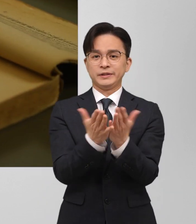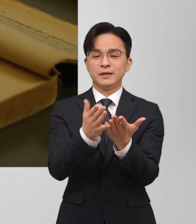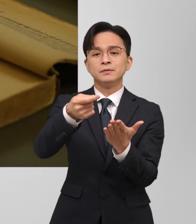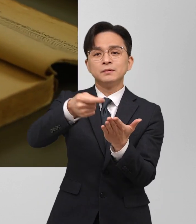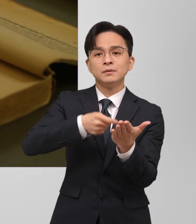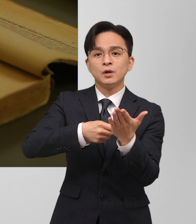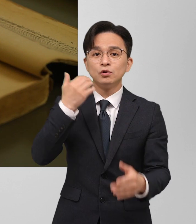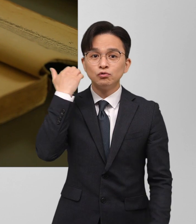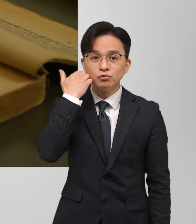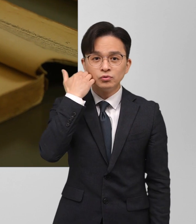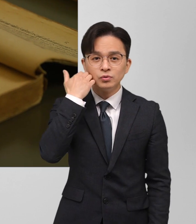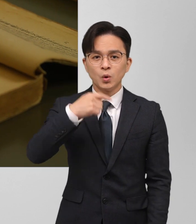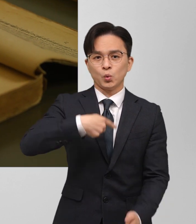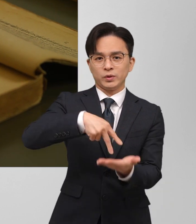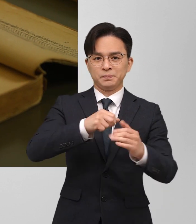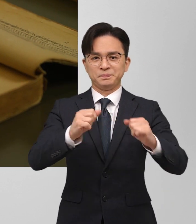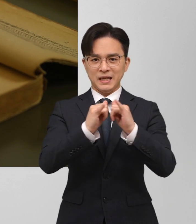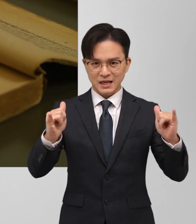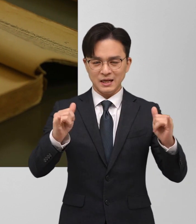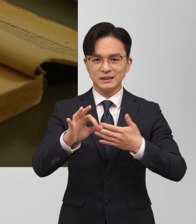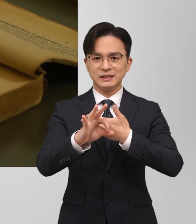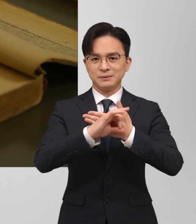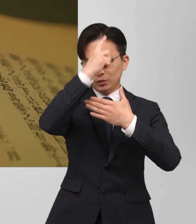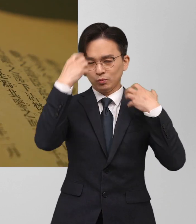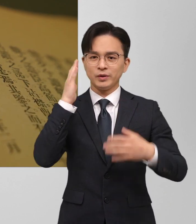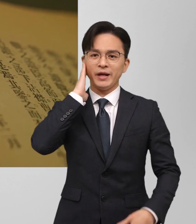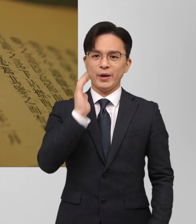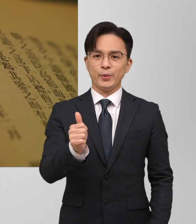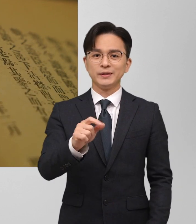한국 독립운동가이자 임시정부 대통령을